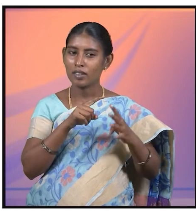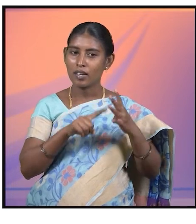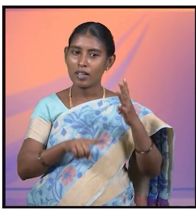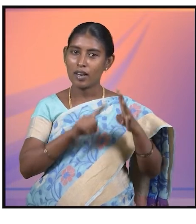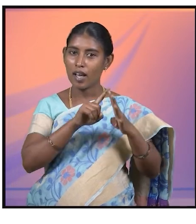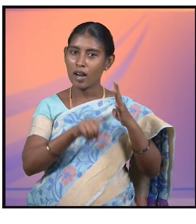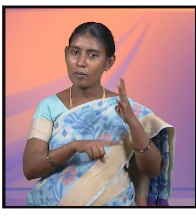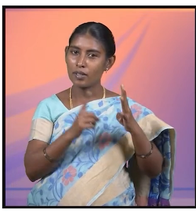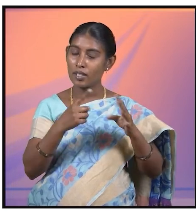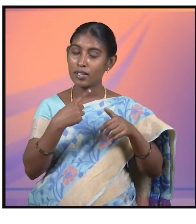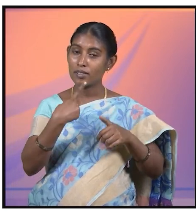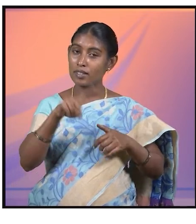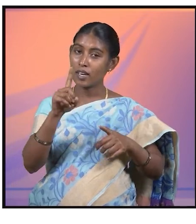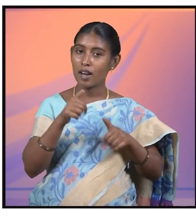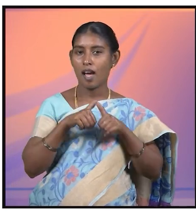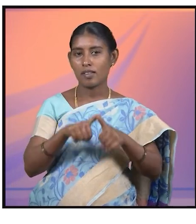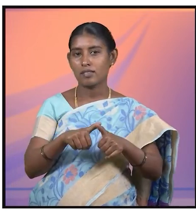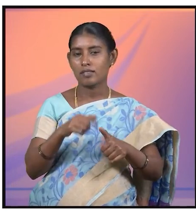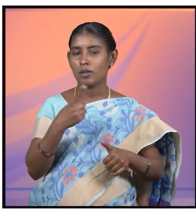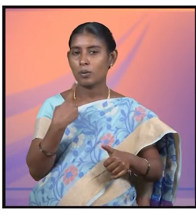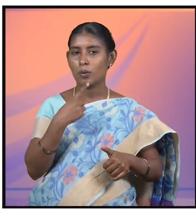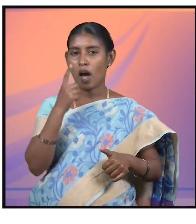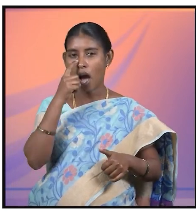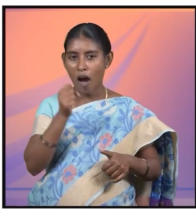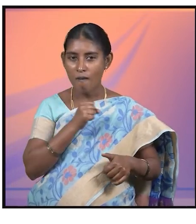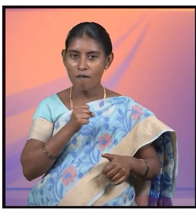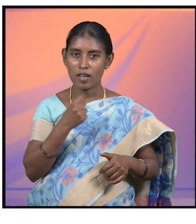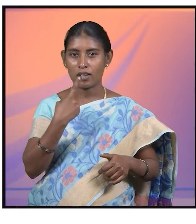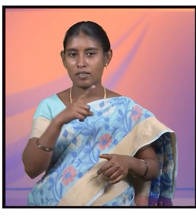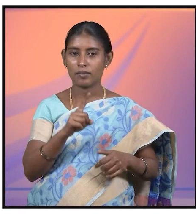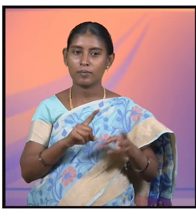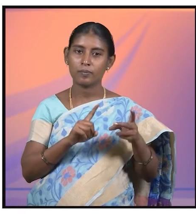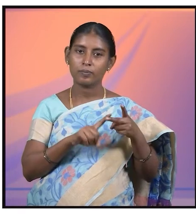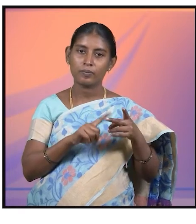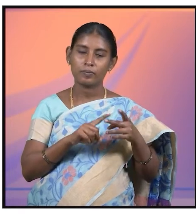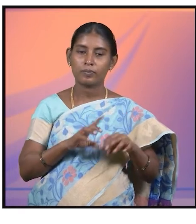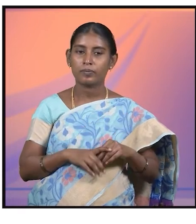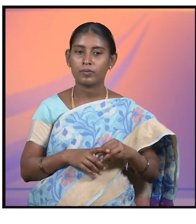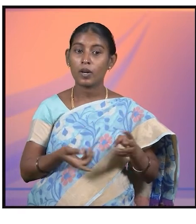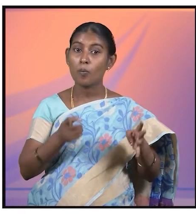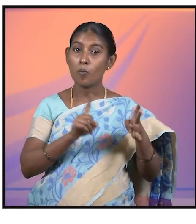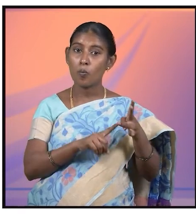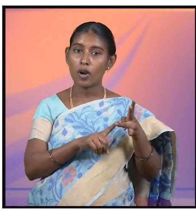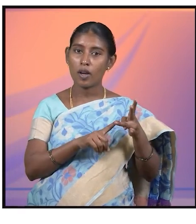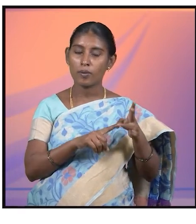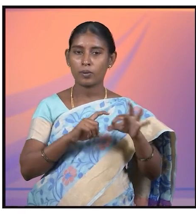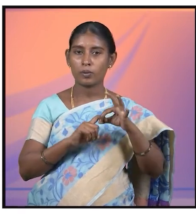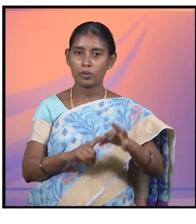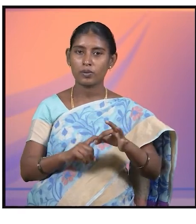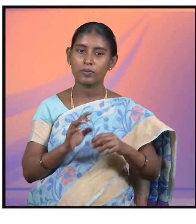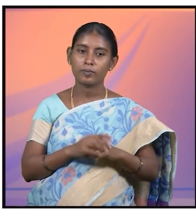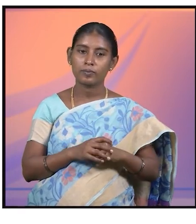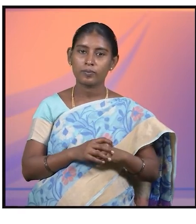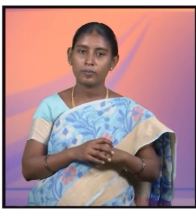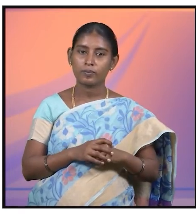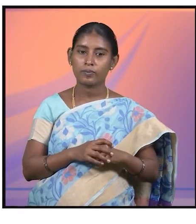யார்? சரி, ஔவையார். மிக சரியான பதில். சமண மதம் புத்த மதம்